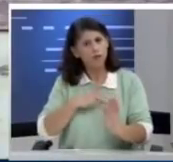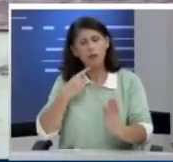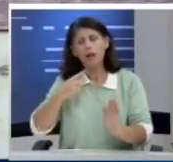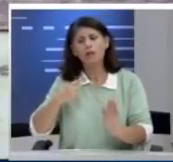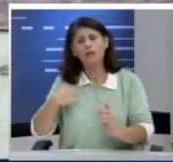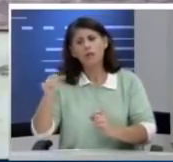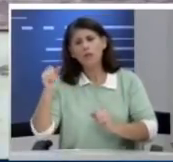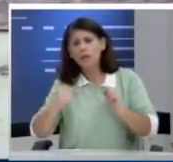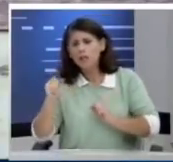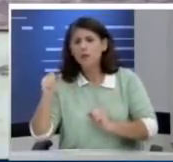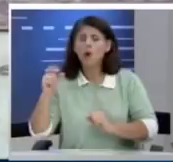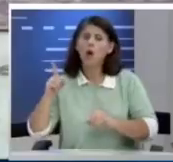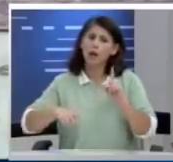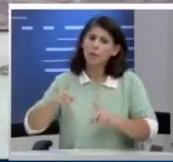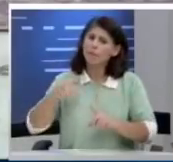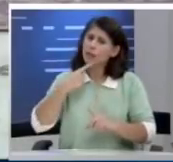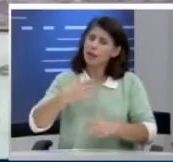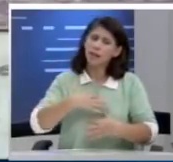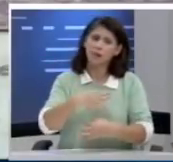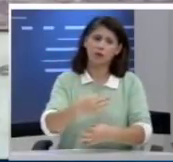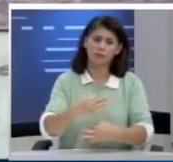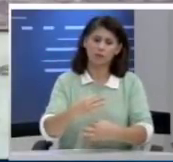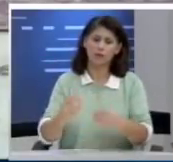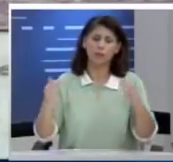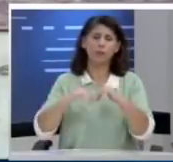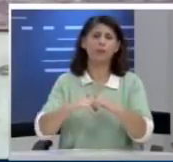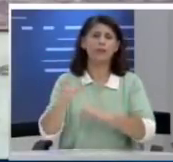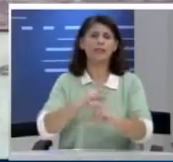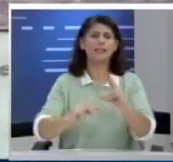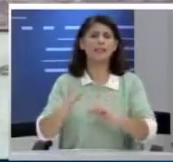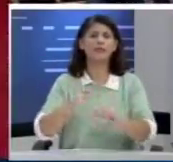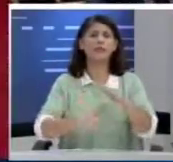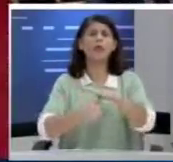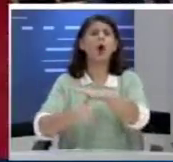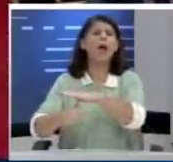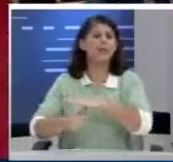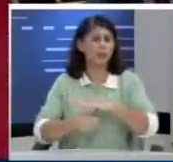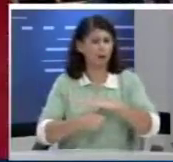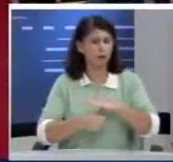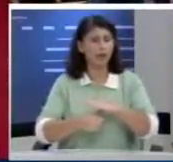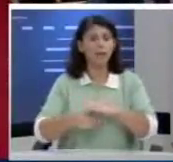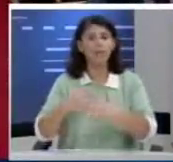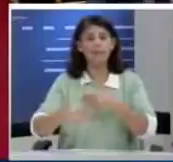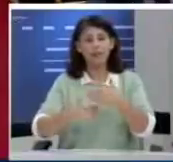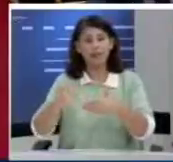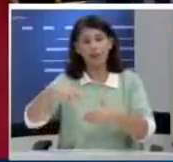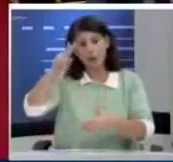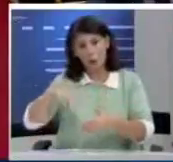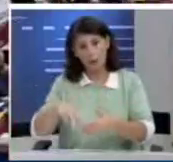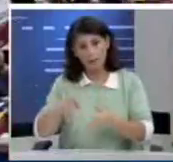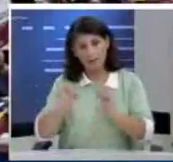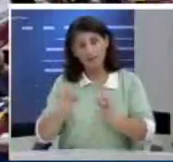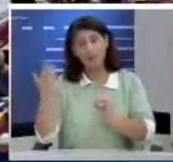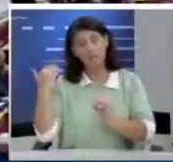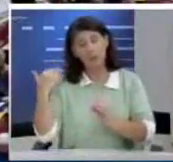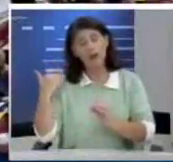ενστάσεις που είχαν τεθεί από τους εκπροσώπους σας στη διάσκεψη των Προέδρων σε σχέση με την διαδικασία τη διήμερη. Εκεί